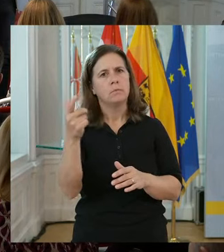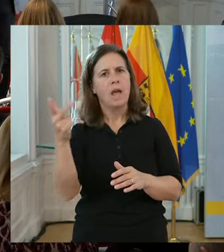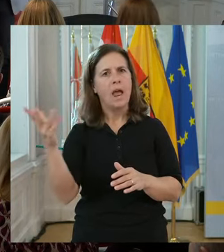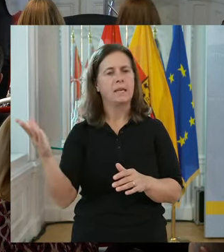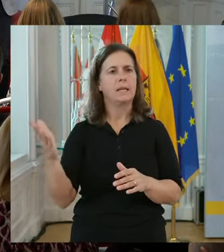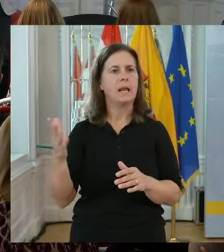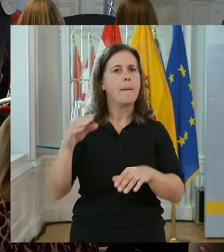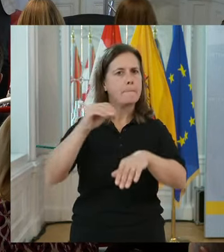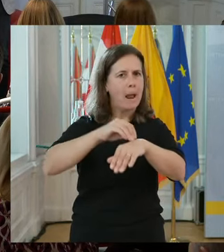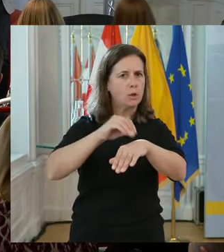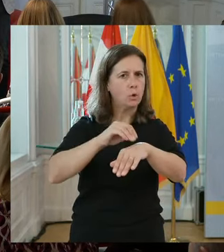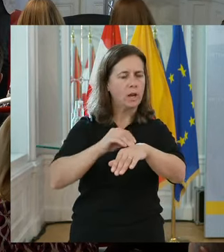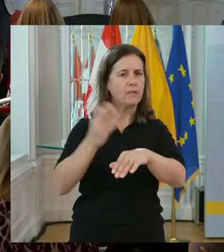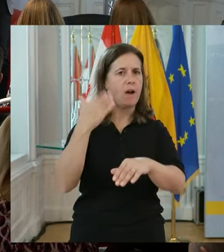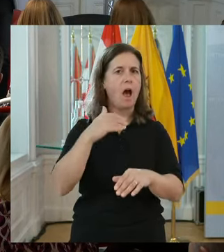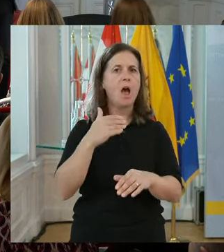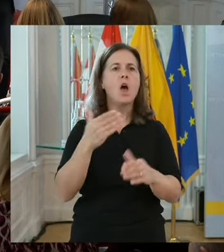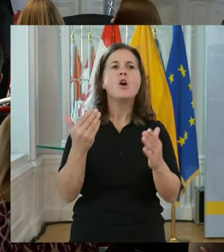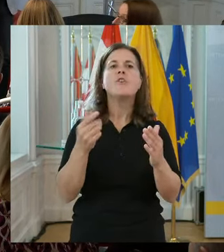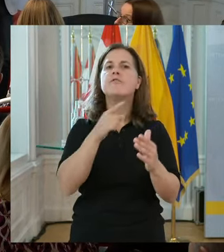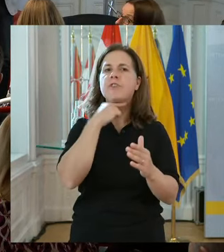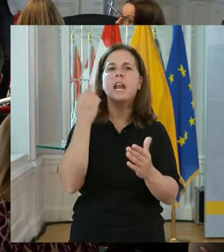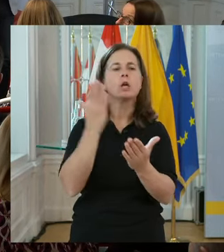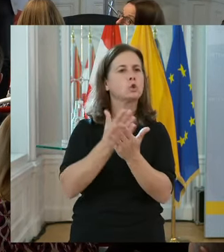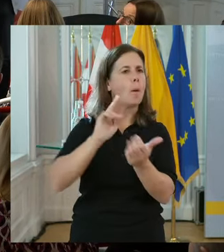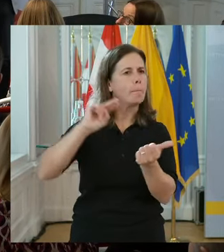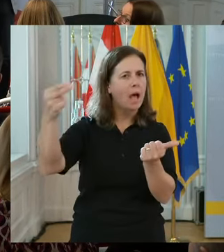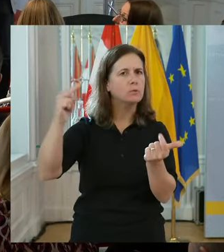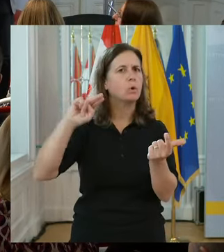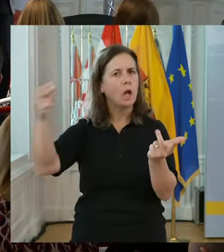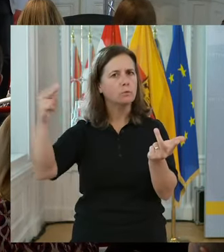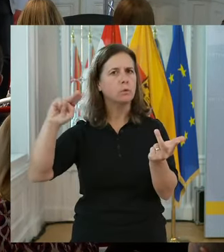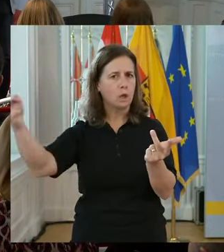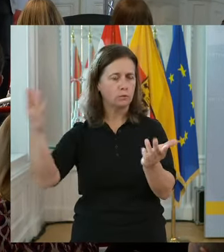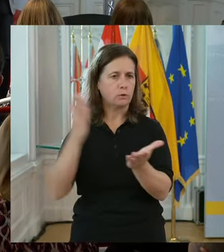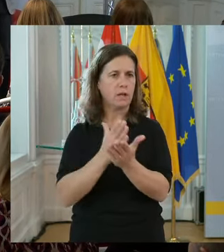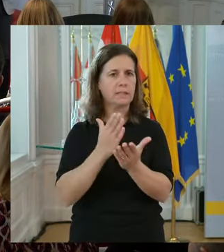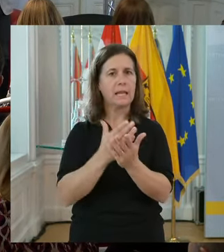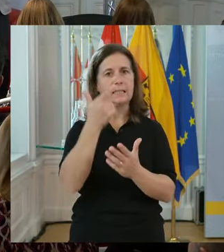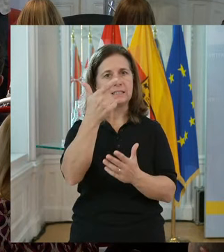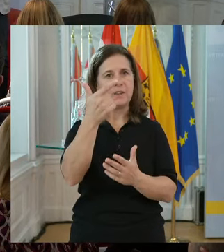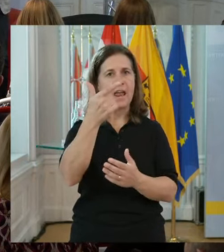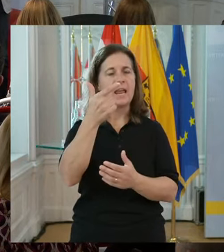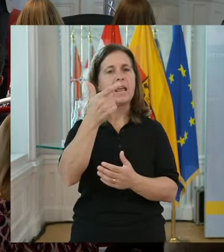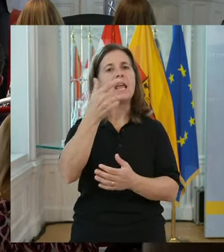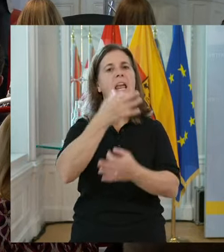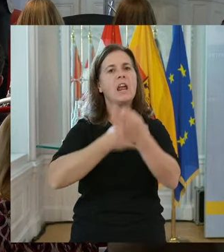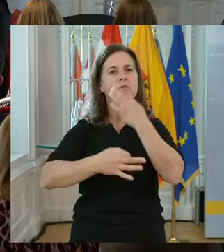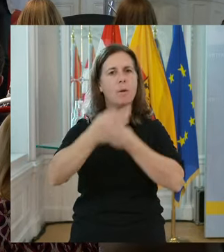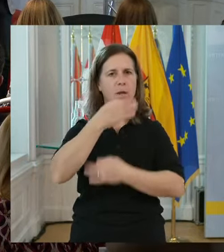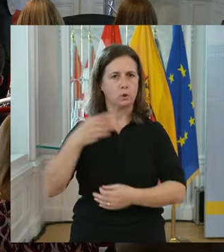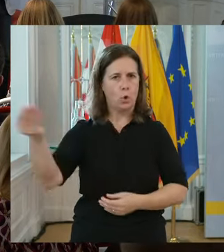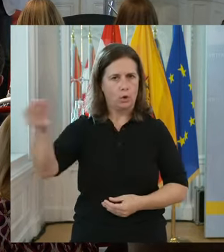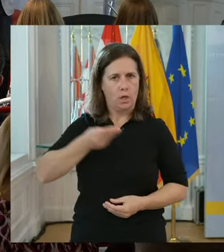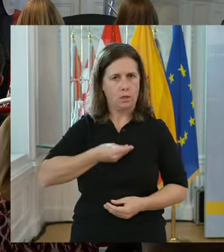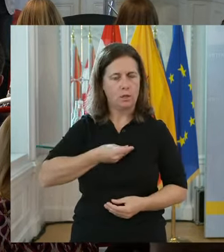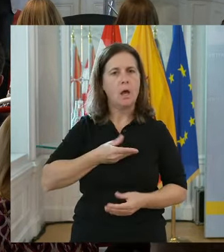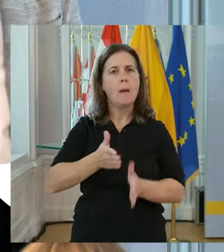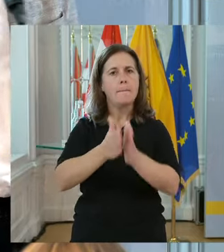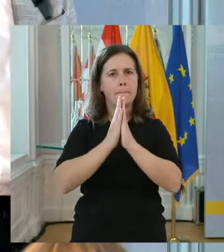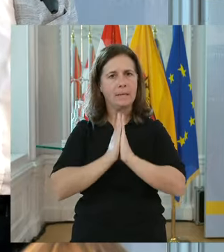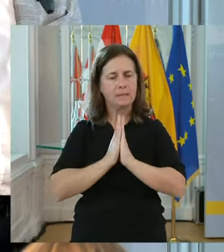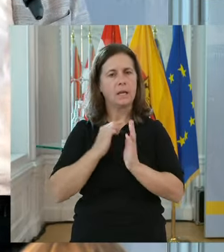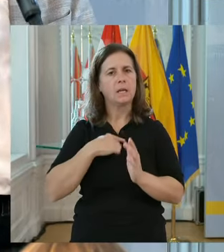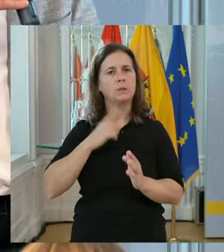einige Meldungen gegeben. Vieles wurde direkt schon beantwortet. Zwei Informationen sind mir jetzt zugespielt worden mit der Bitte, das